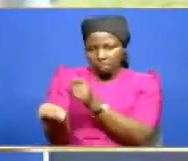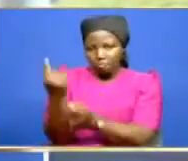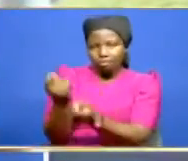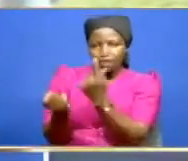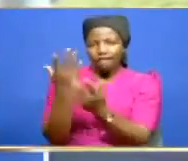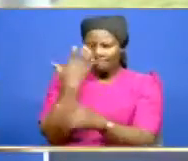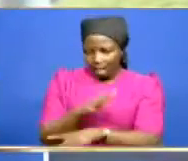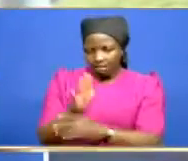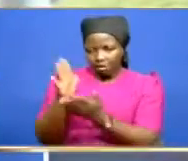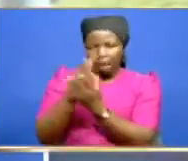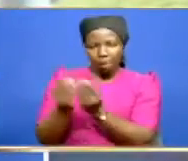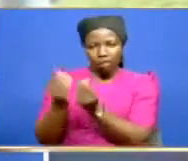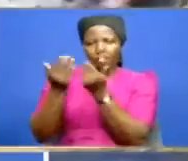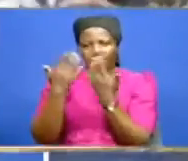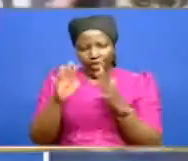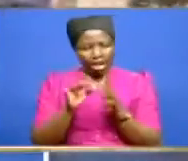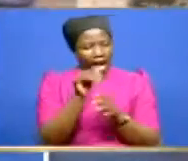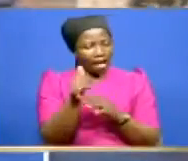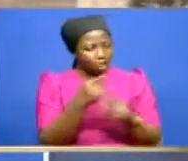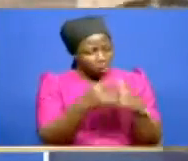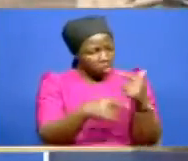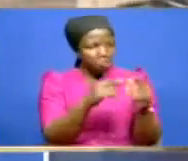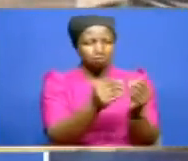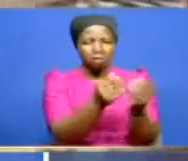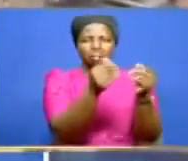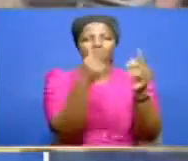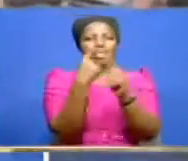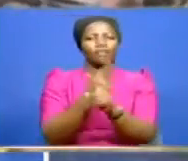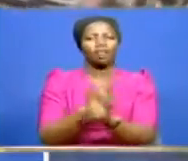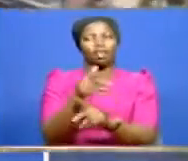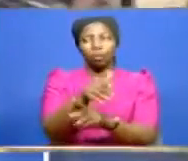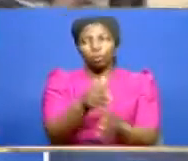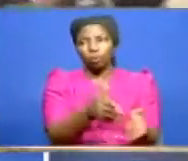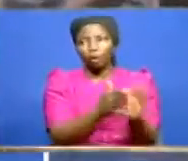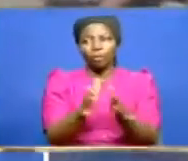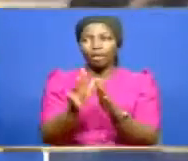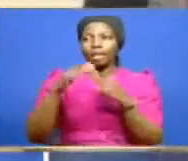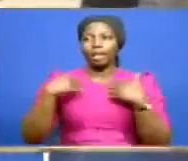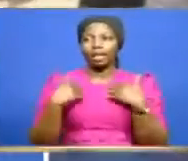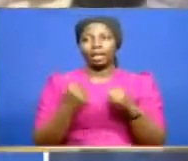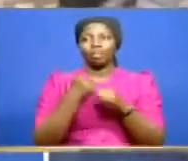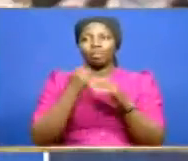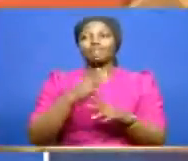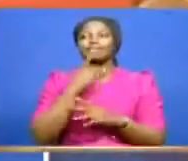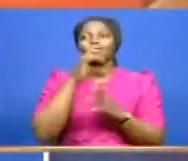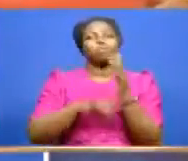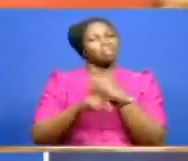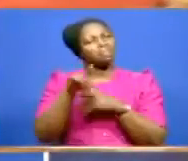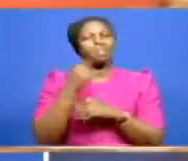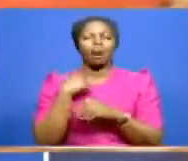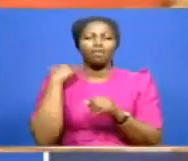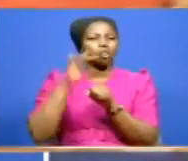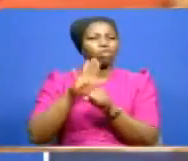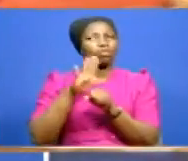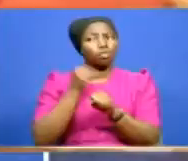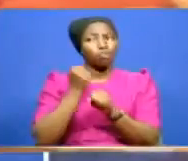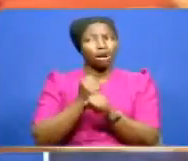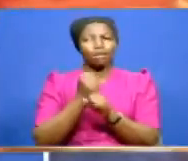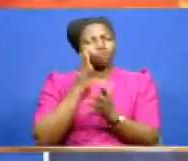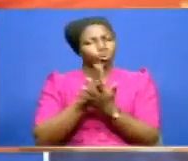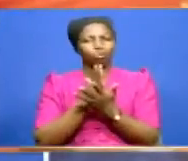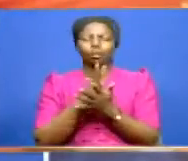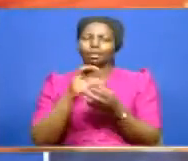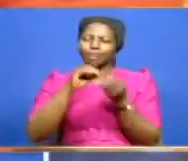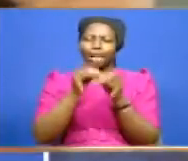addressed through various mechanisms. Wahudumu hao wa afya wamesema kuwa wana kazi nyingi na kwamba idadi ya wagonjwa